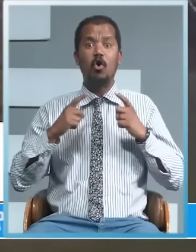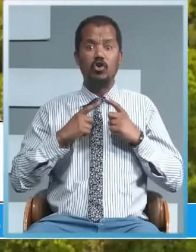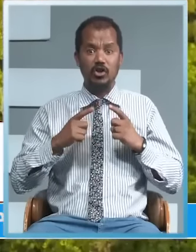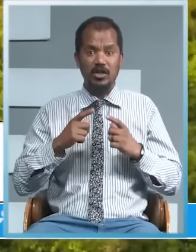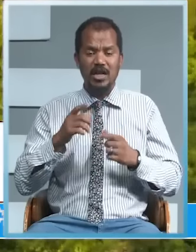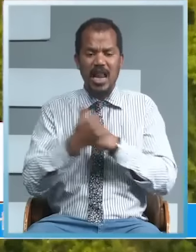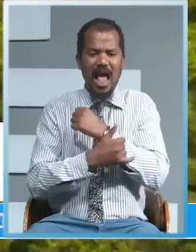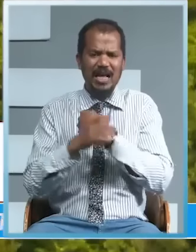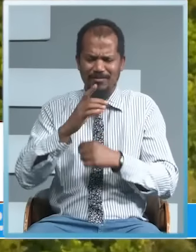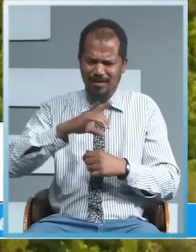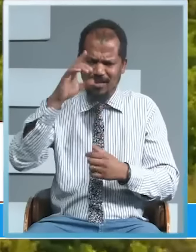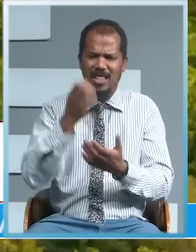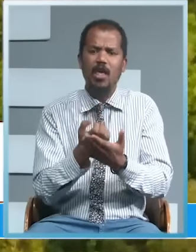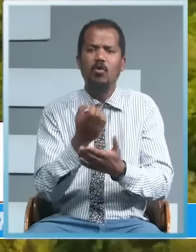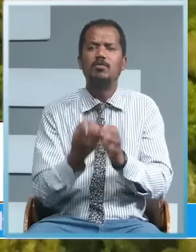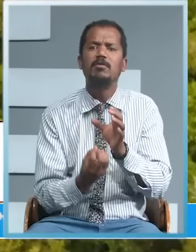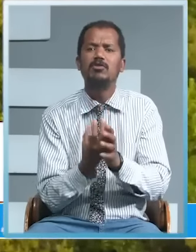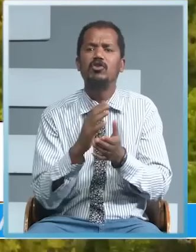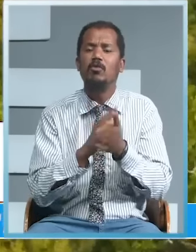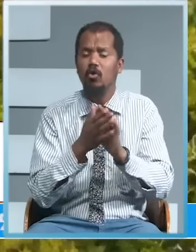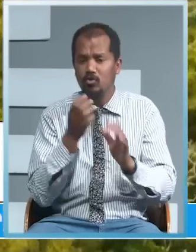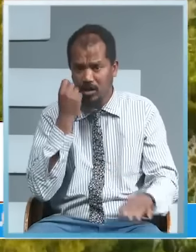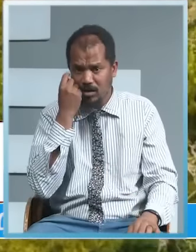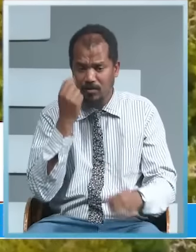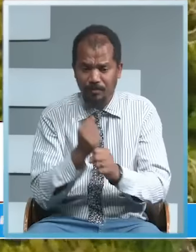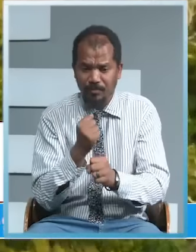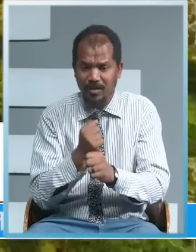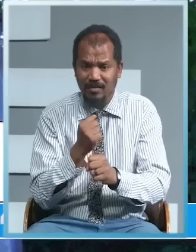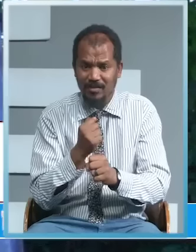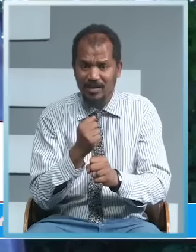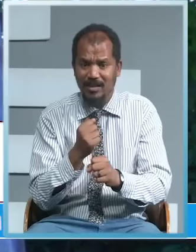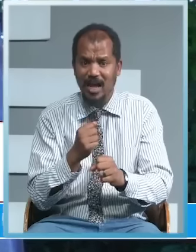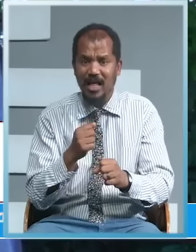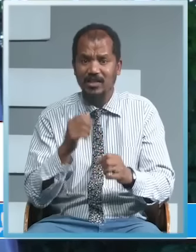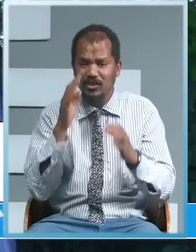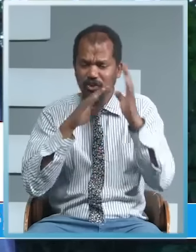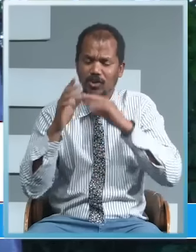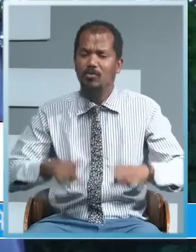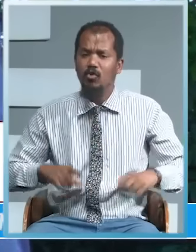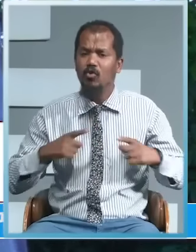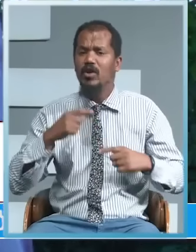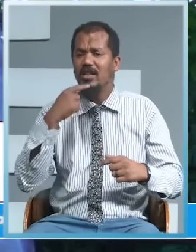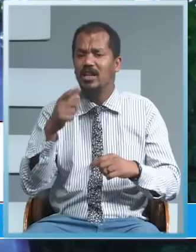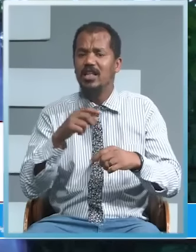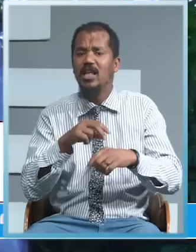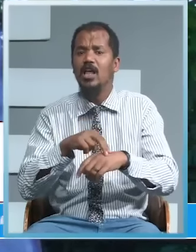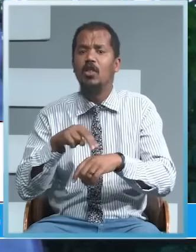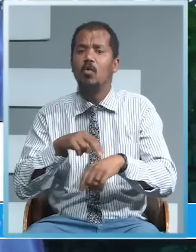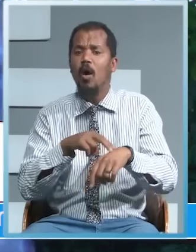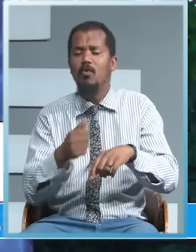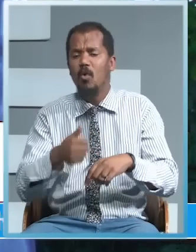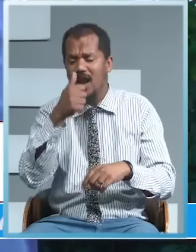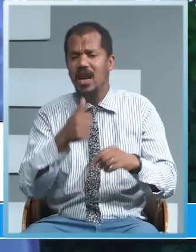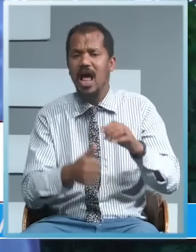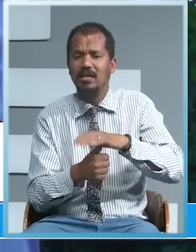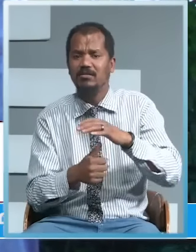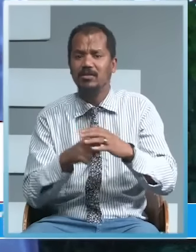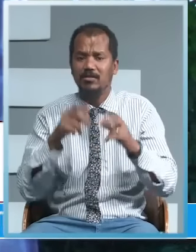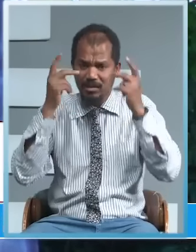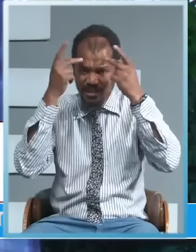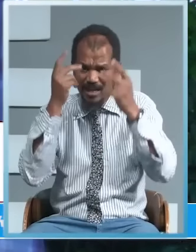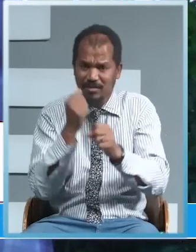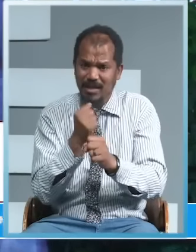ደግሞ ከፍተኛ የኢኮኖሚ ምንጭ መሆኑን ተረድቶ የመስራት ችግር መኖሩን የጠቆሙት የኢንስቲትዩቱ ዋና ዳይሬክተር ኒሴር